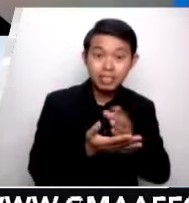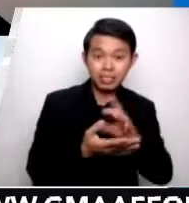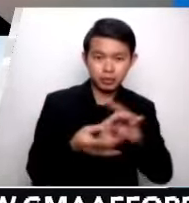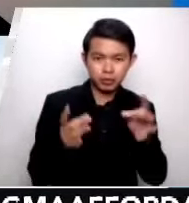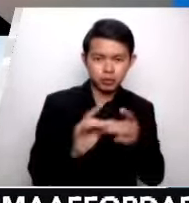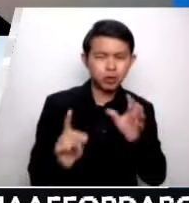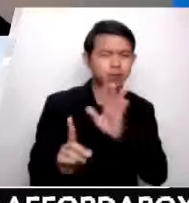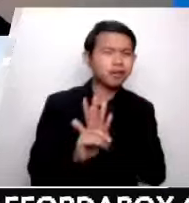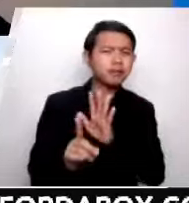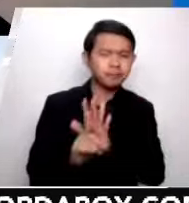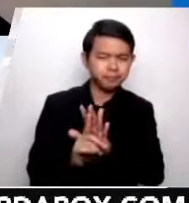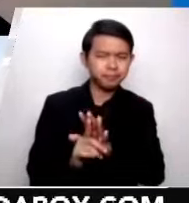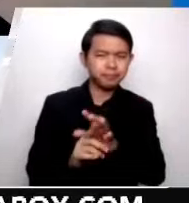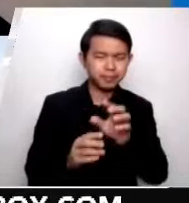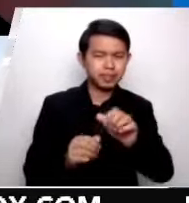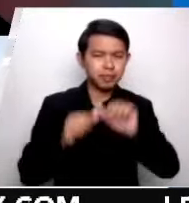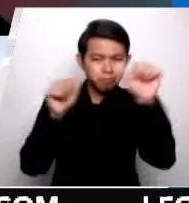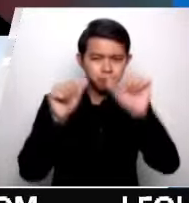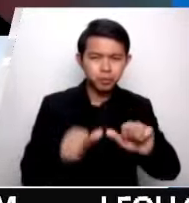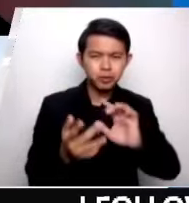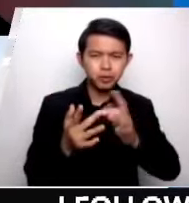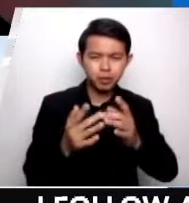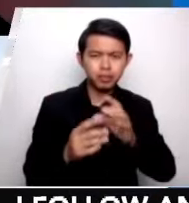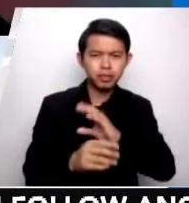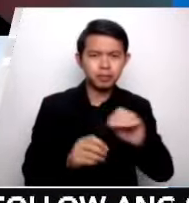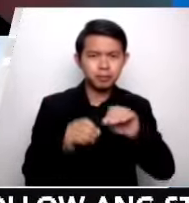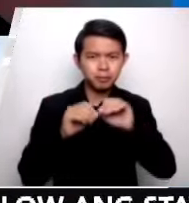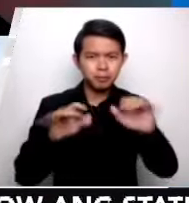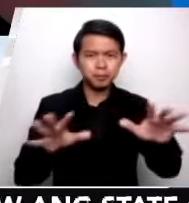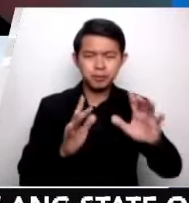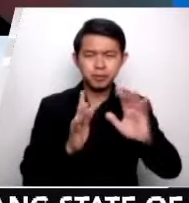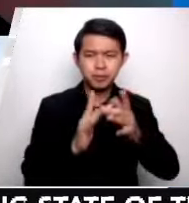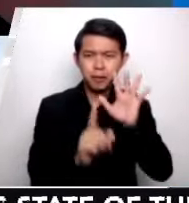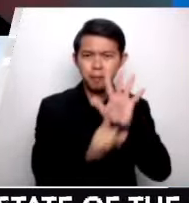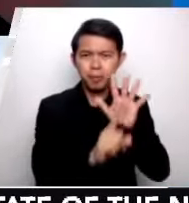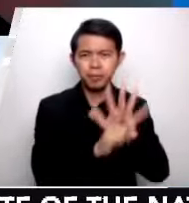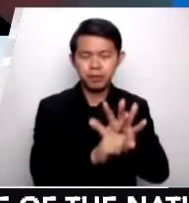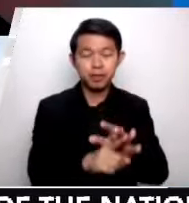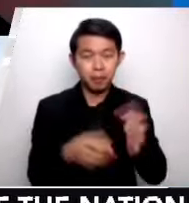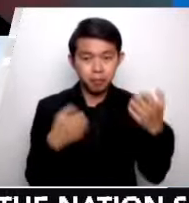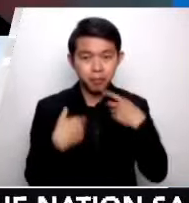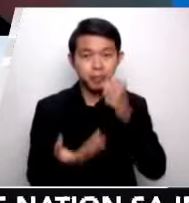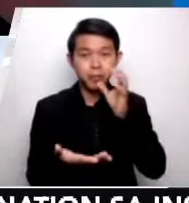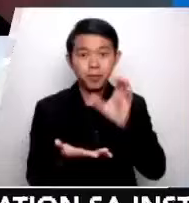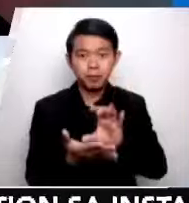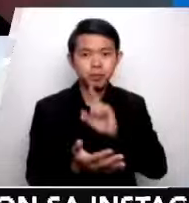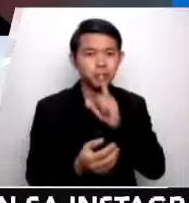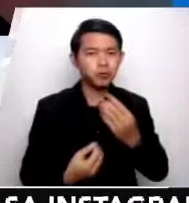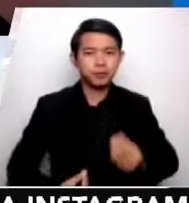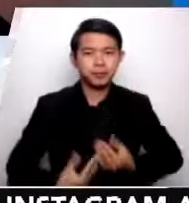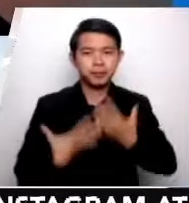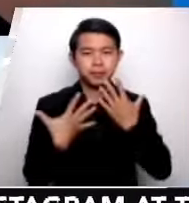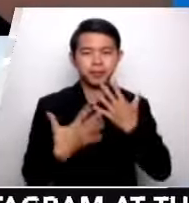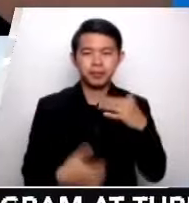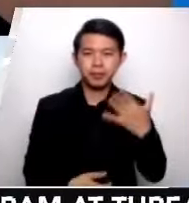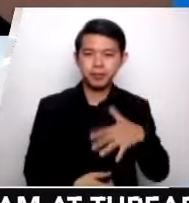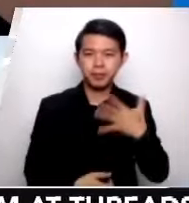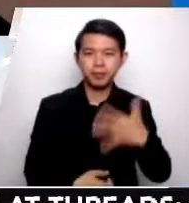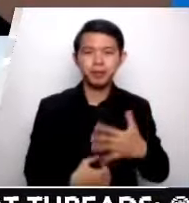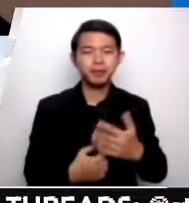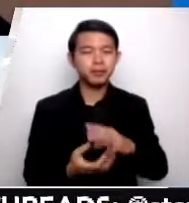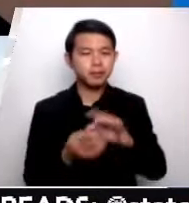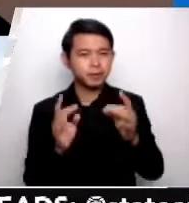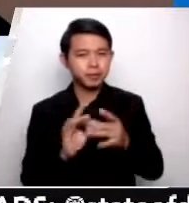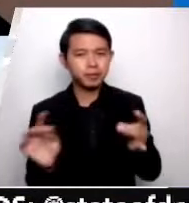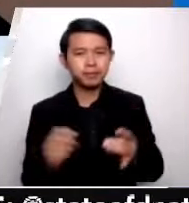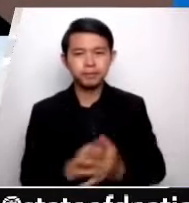agad nag-viral. May mga nag-iwan din ng comments ng paghanga kay Tatay Petronilio. Ang anak ni tatay